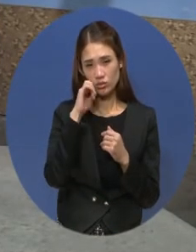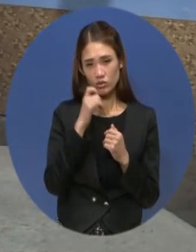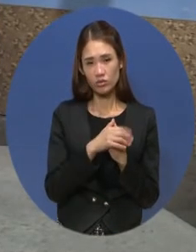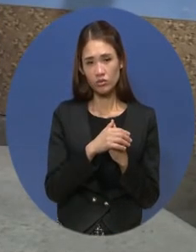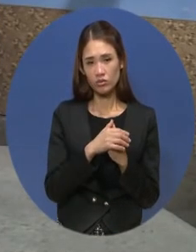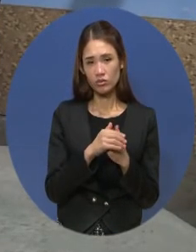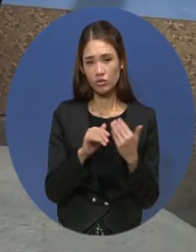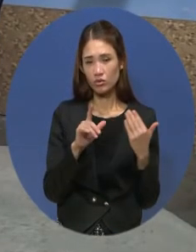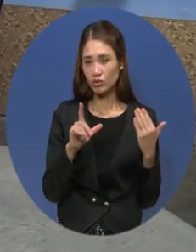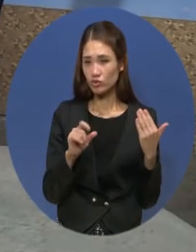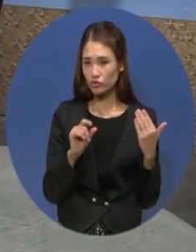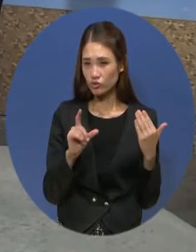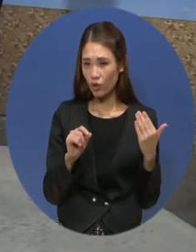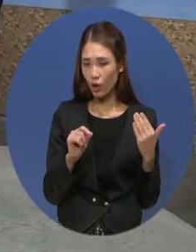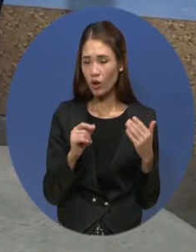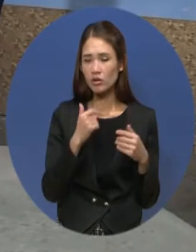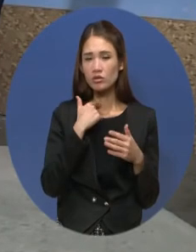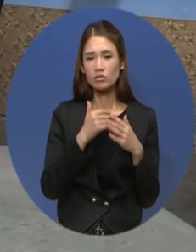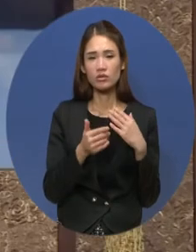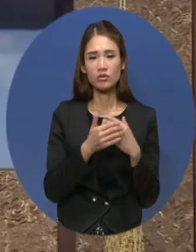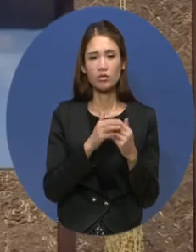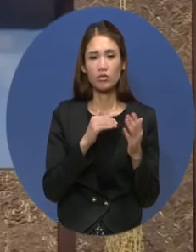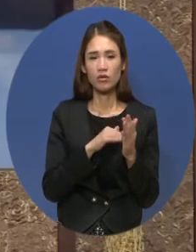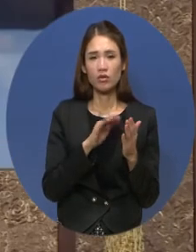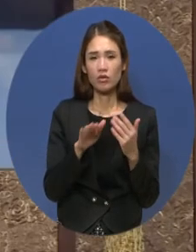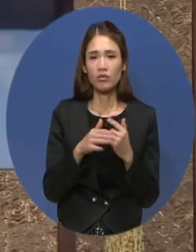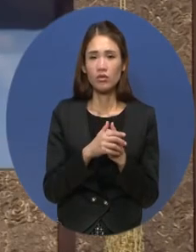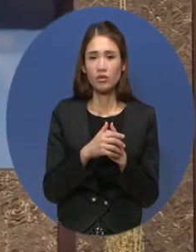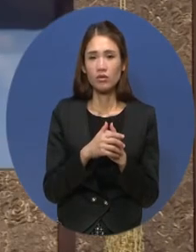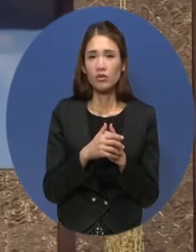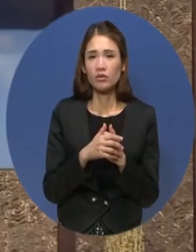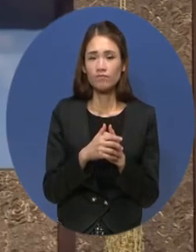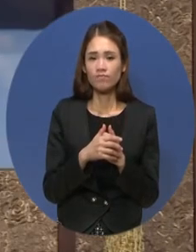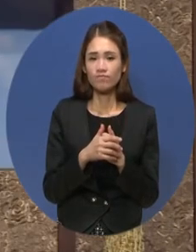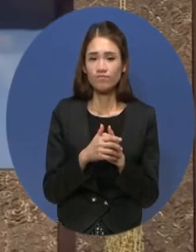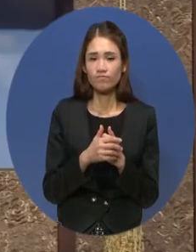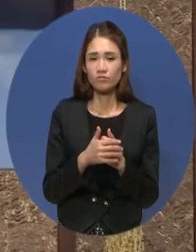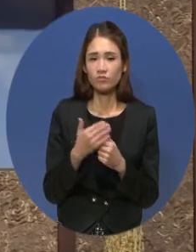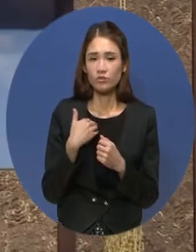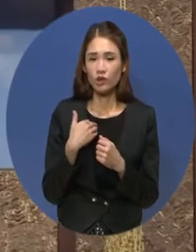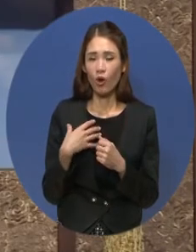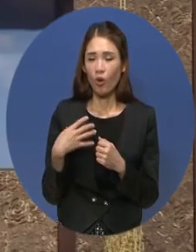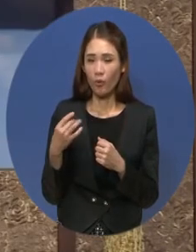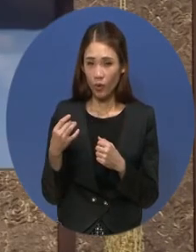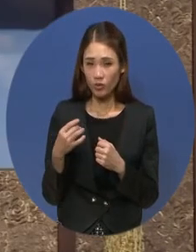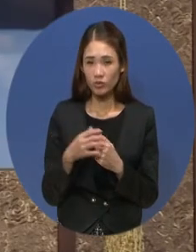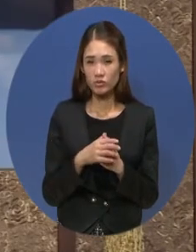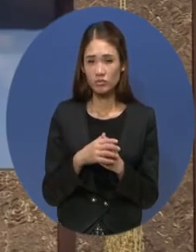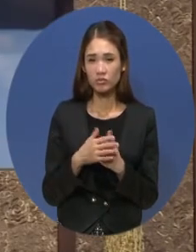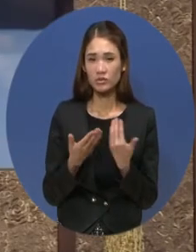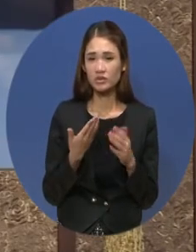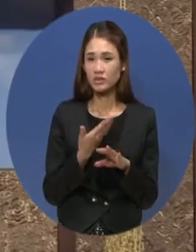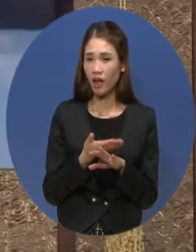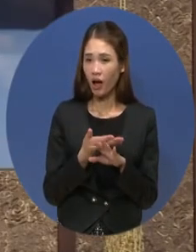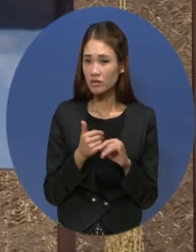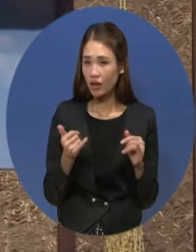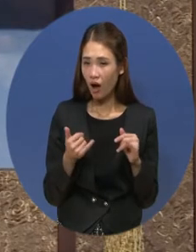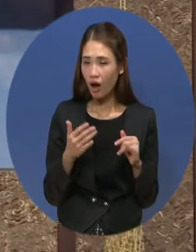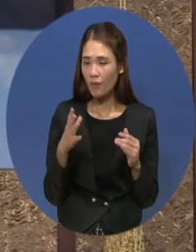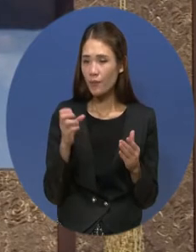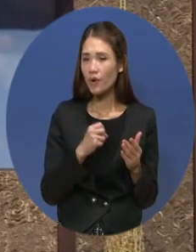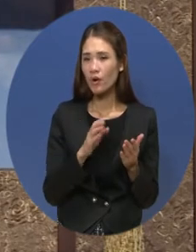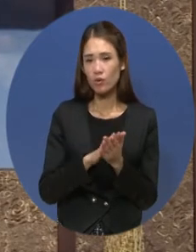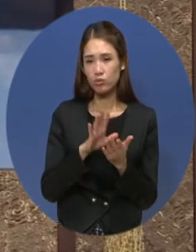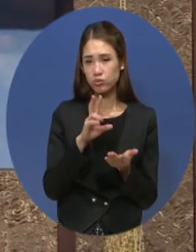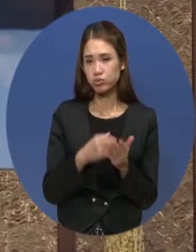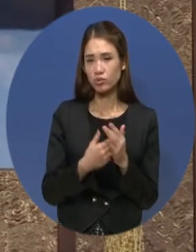9월달에 그런 경험을 겪고 나서 직원들 부터 저부터 이건 남의 문제가 아닌 거예요